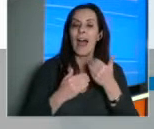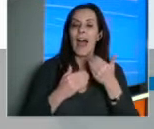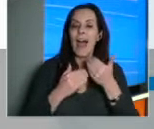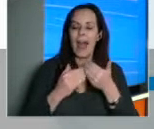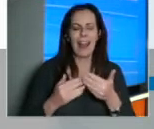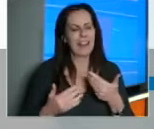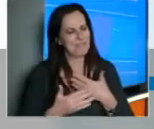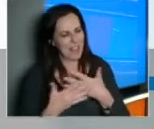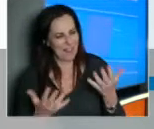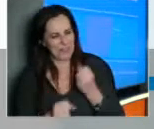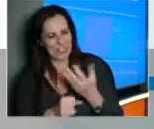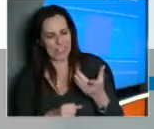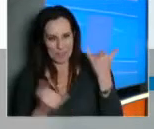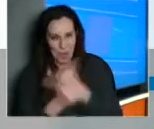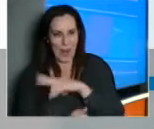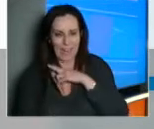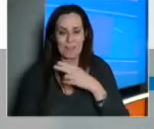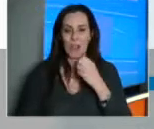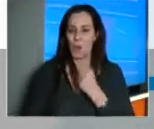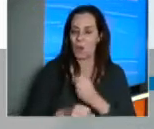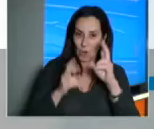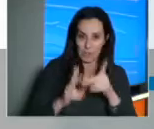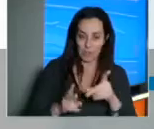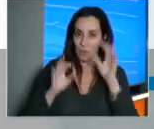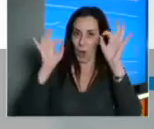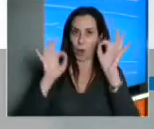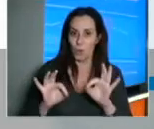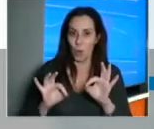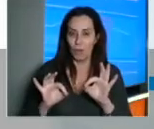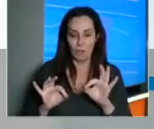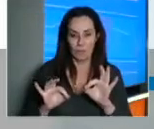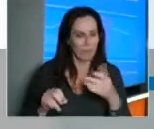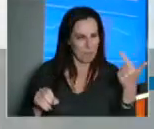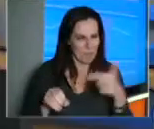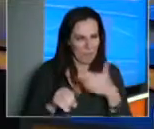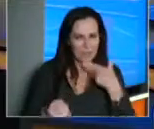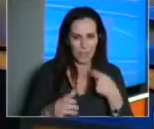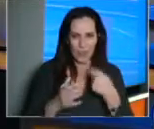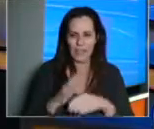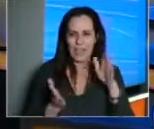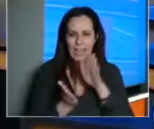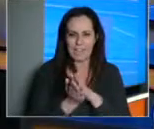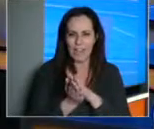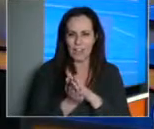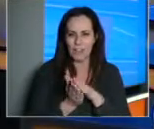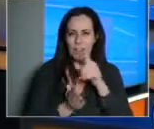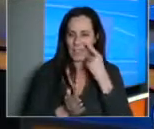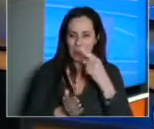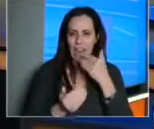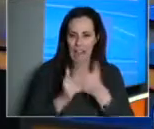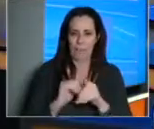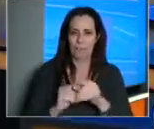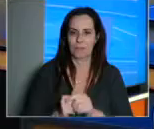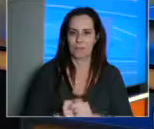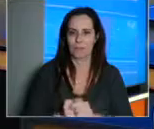קשר לפסח של קטניות. תסתכל, אם אתה עוצר עכשיו בחנויות הנוחות בתחנות הדלק וקונה סנדוויץ' קשר לפסח, ככה הוא